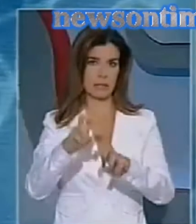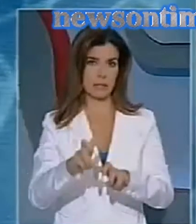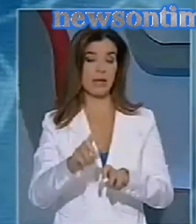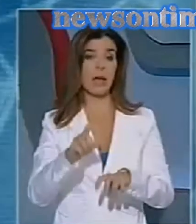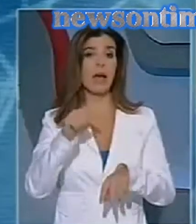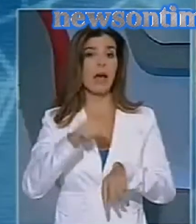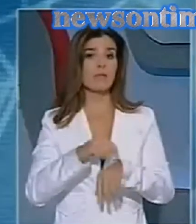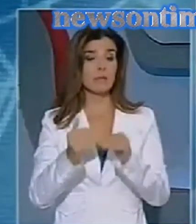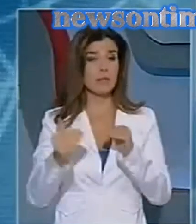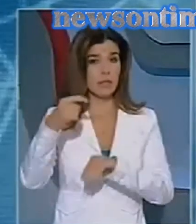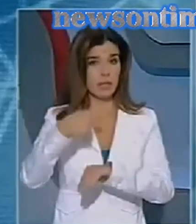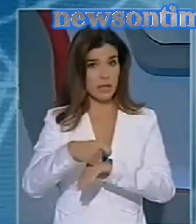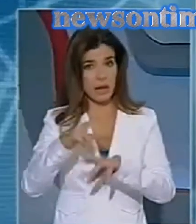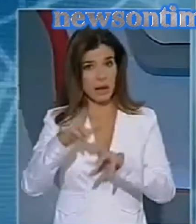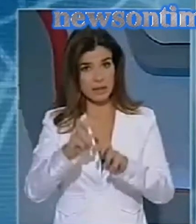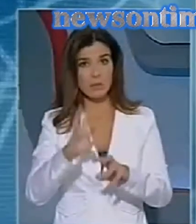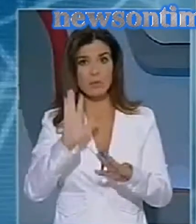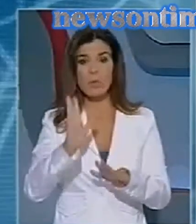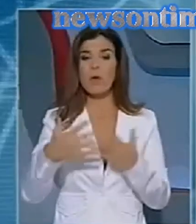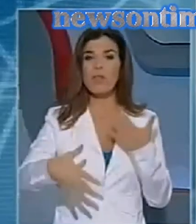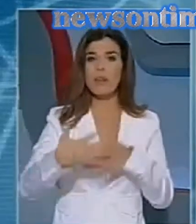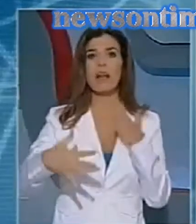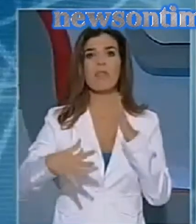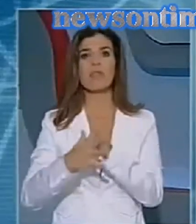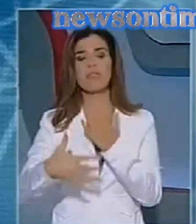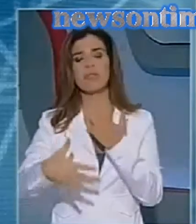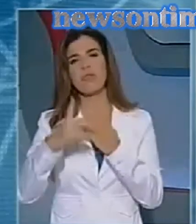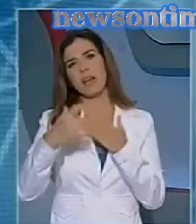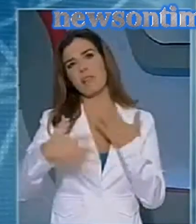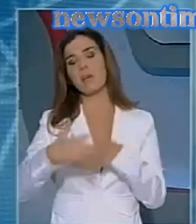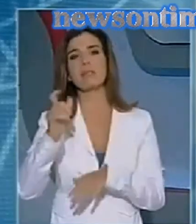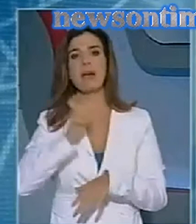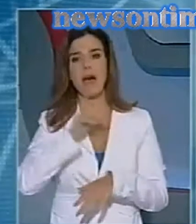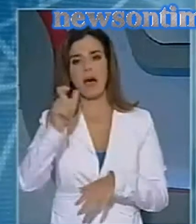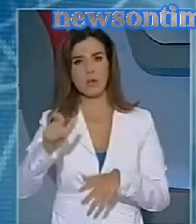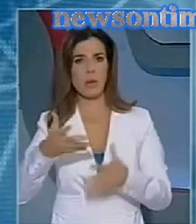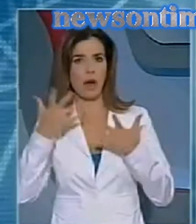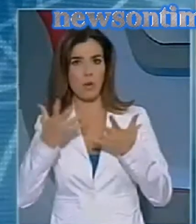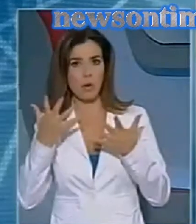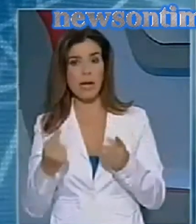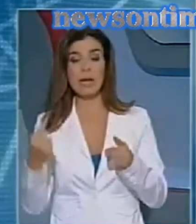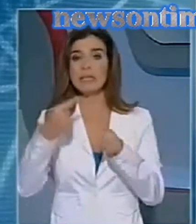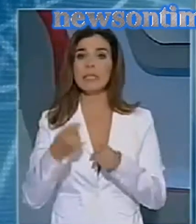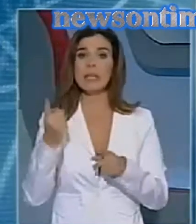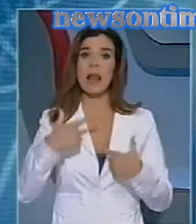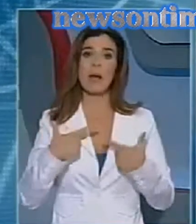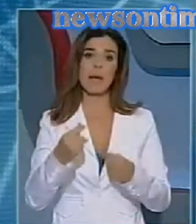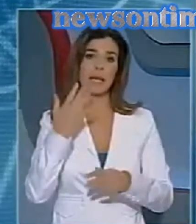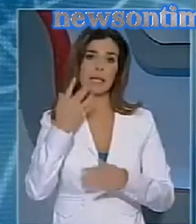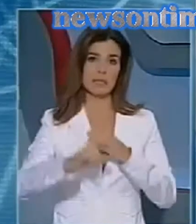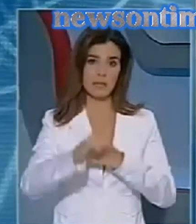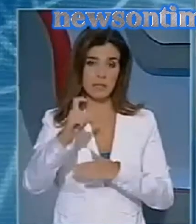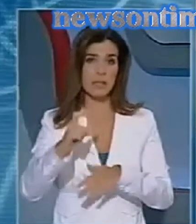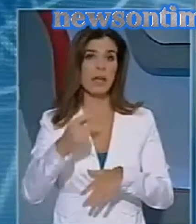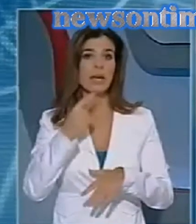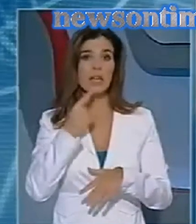εφέτες μπορούν ήδη να αρχίσουν την ανάκριση 10 έως 15 ατόμων, μεταξύ των οποίων και άλλων βουλευτών της Χρυσής Αυγής, ενώ οι ανακριτές έχουν δρομολογήσει